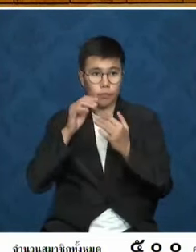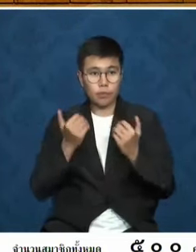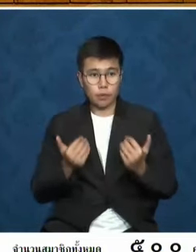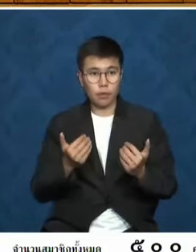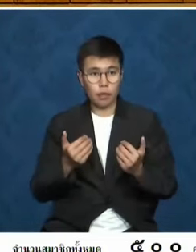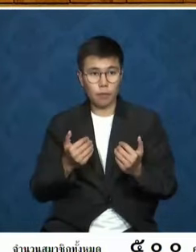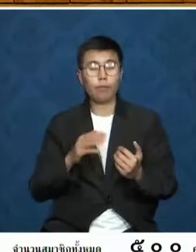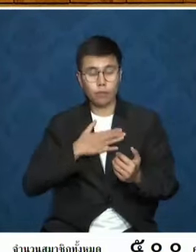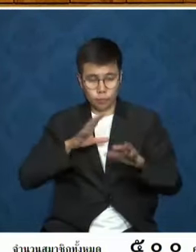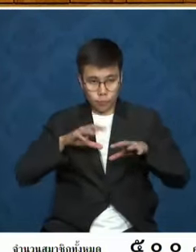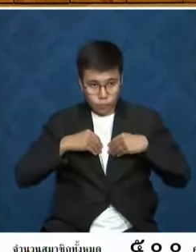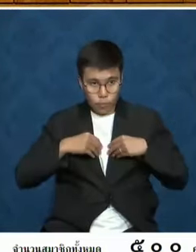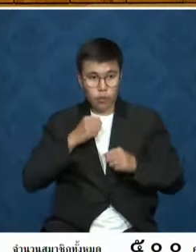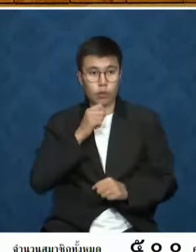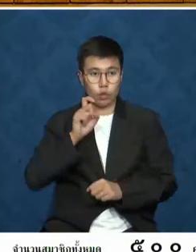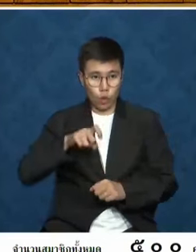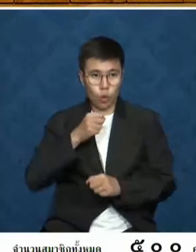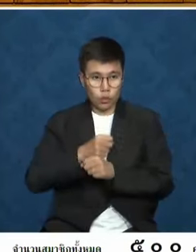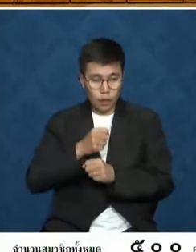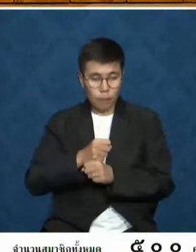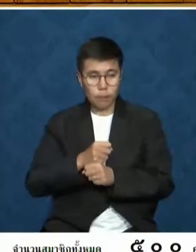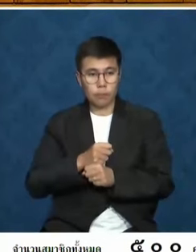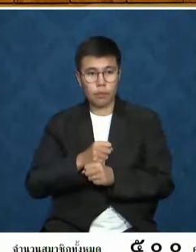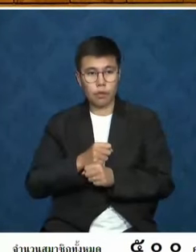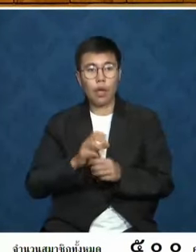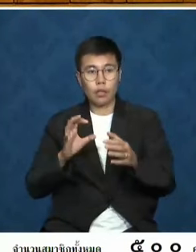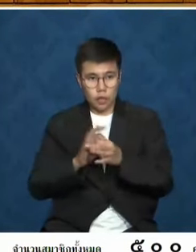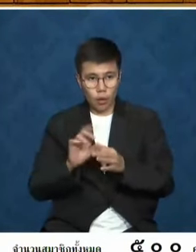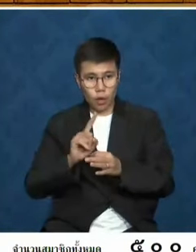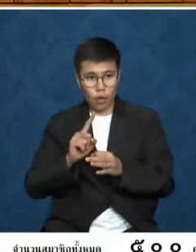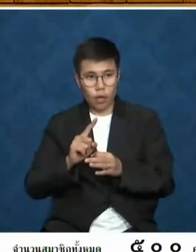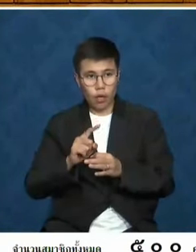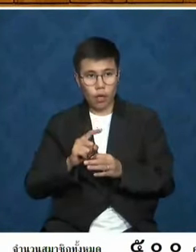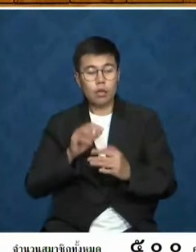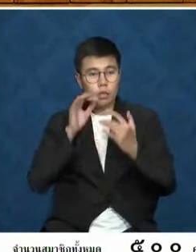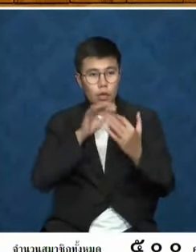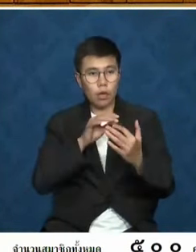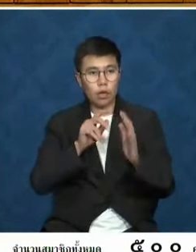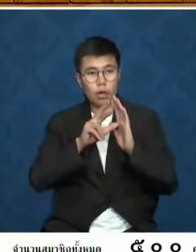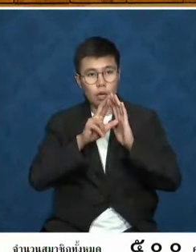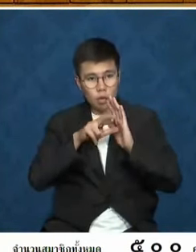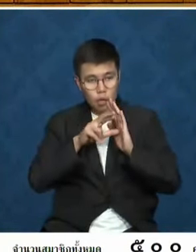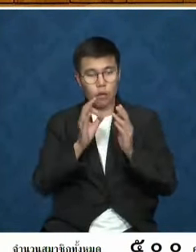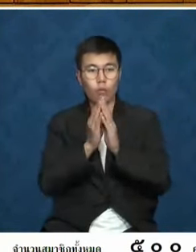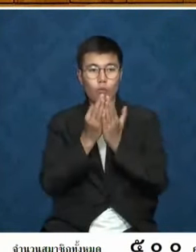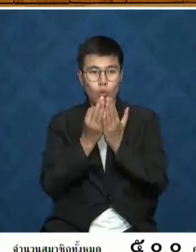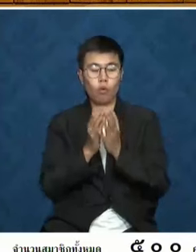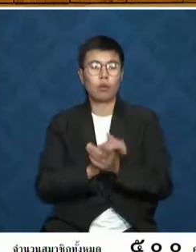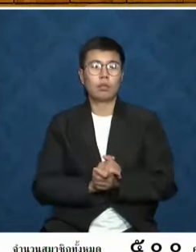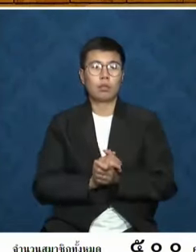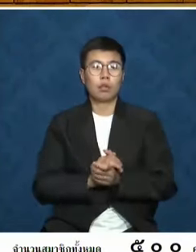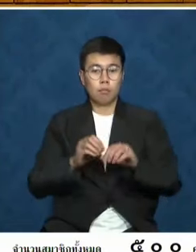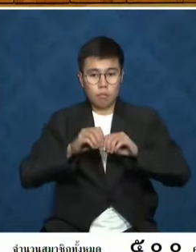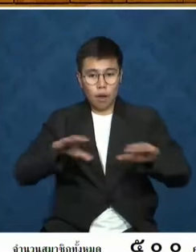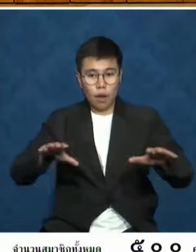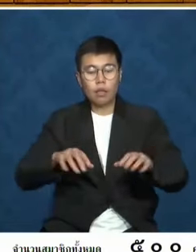นอะไรที่น้มรับวาจะต้องไปทำเรื่องของการสื่อสารผ่านสื่อให่ผ่าน Tik Tok ผ่าน Facebookในรปแบ